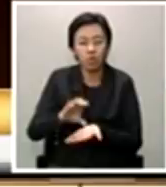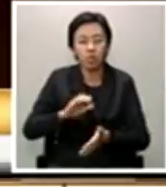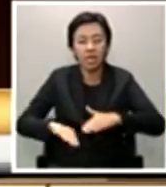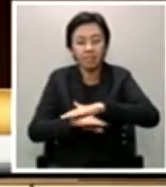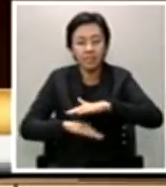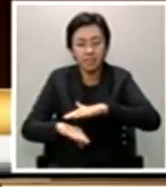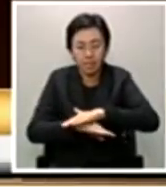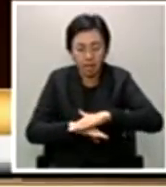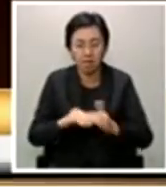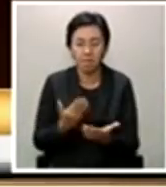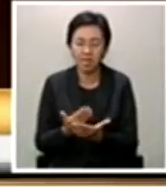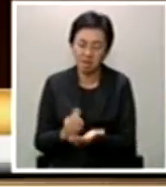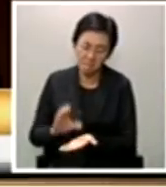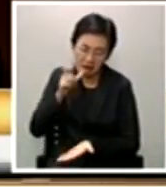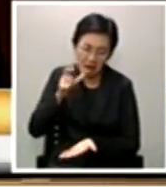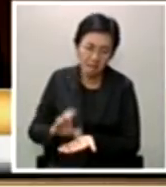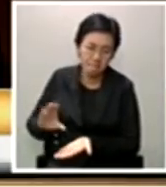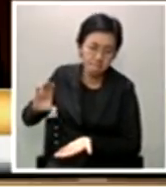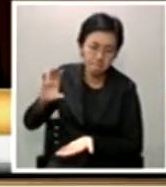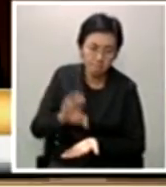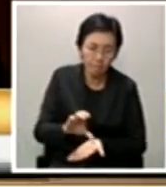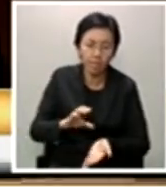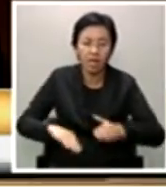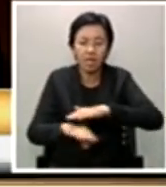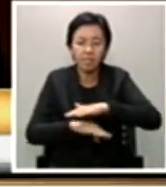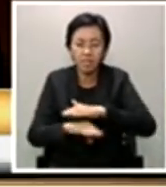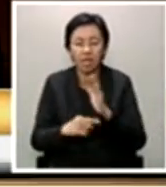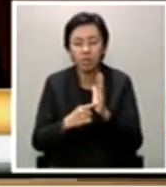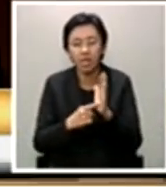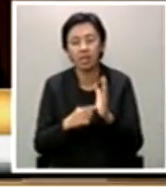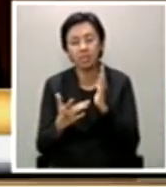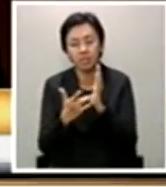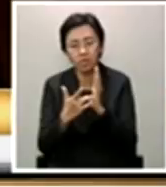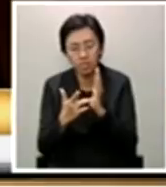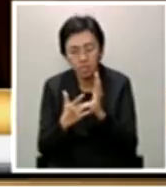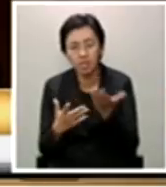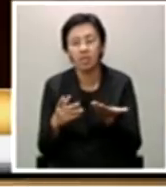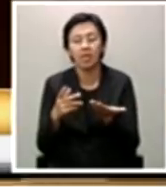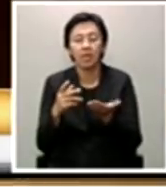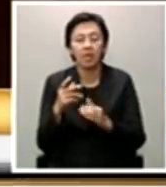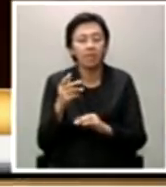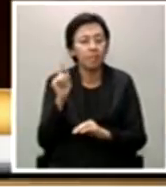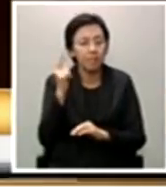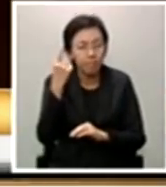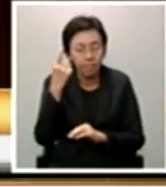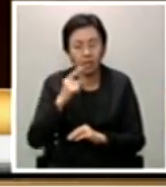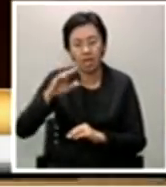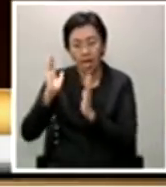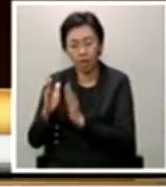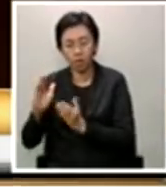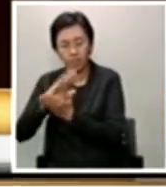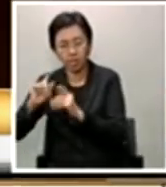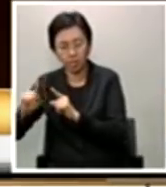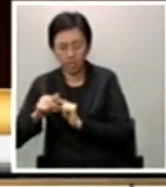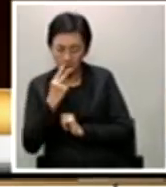ขนาดใหญ่เพื่อสร้างอินฟราสตรักเจอร์เนี่ยรวมทั้งเรื่องดิจิทัลเนี่ยเพื่อรองรับให้พวกเขาเนี่ยสนใจที่เข้ามา